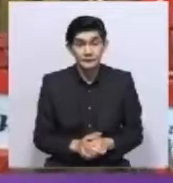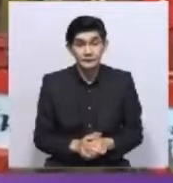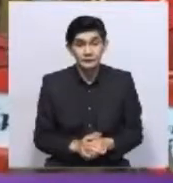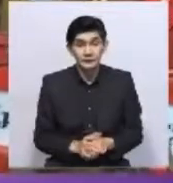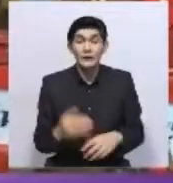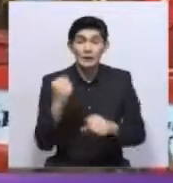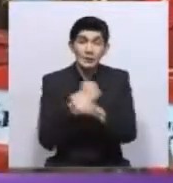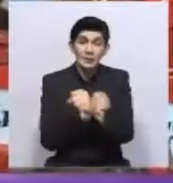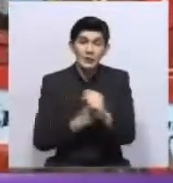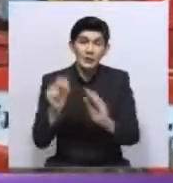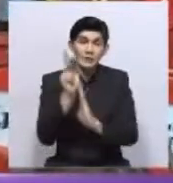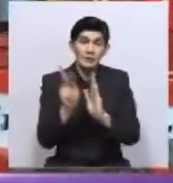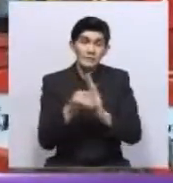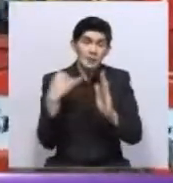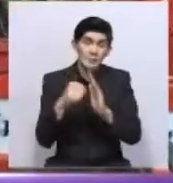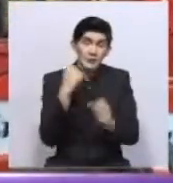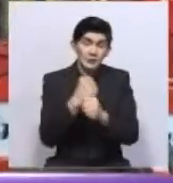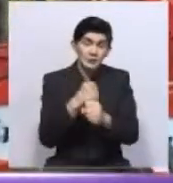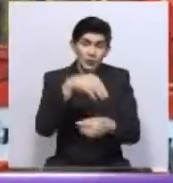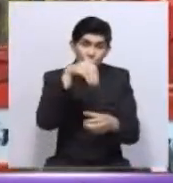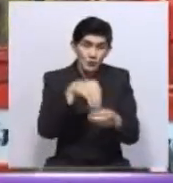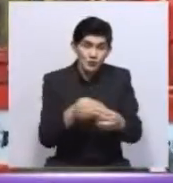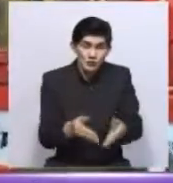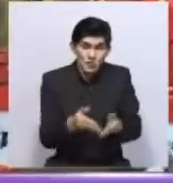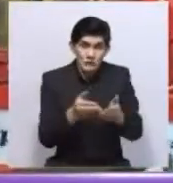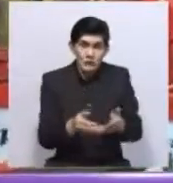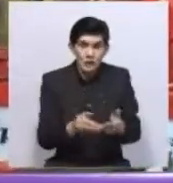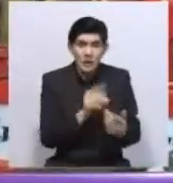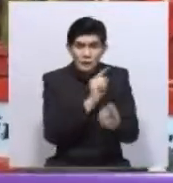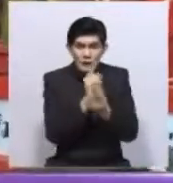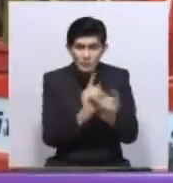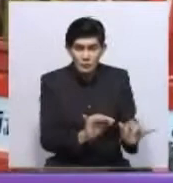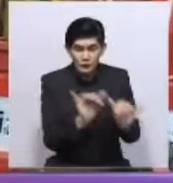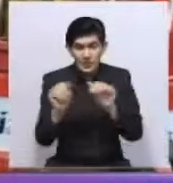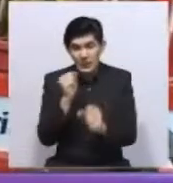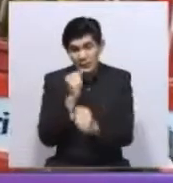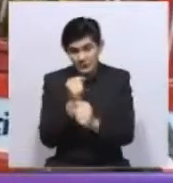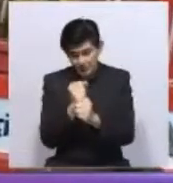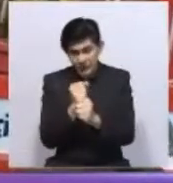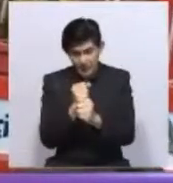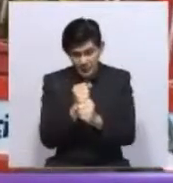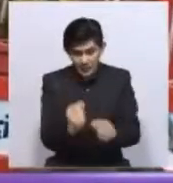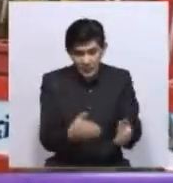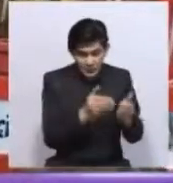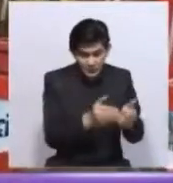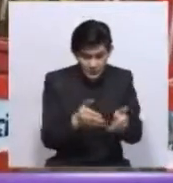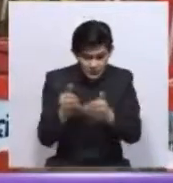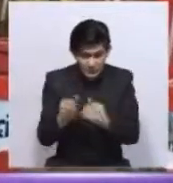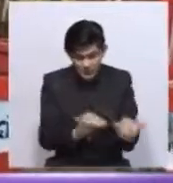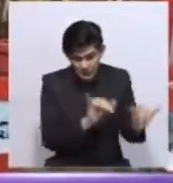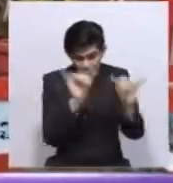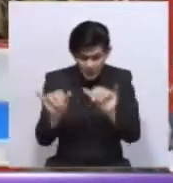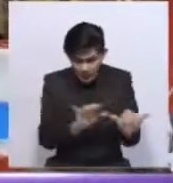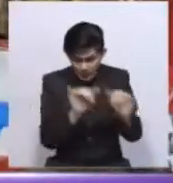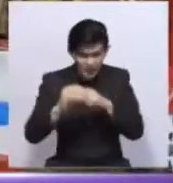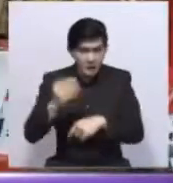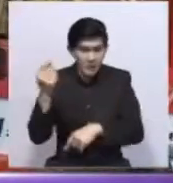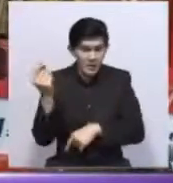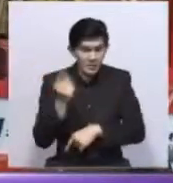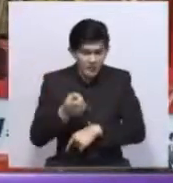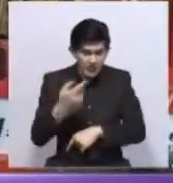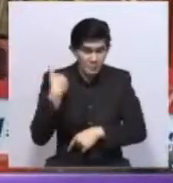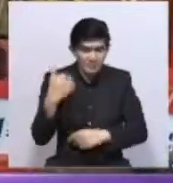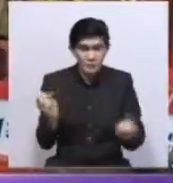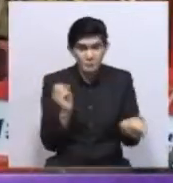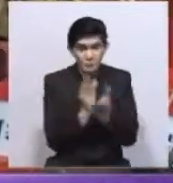แรงงานต่างด้าวที่ทำงานอยู่บนเรือนะคะยังพบปัญหาการย้ายที่ทำงานค่ะก็คือการย้ายเรืออยู่เป็นประจำส่งผลกระทบให้กับน